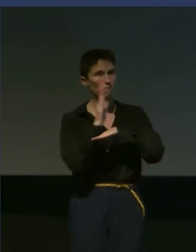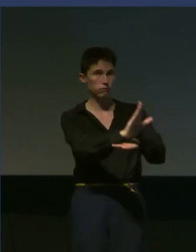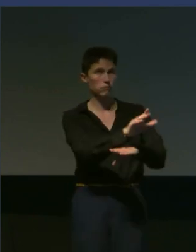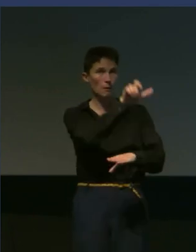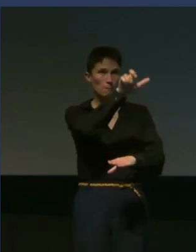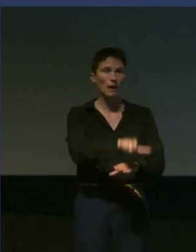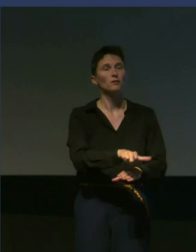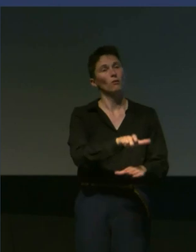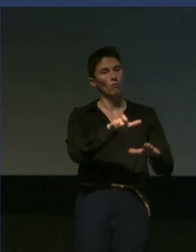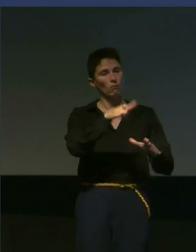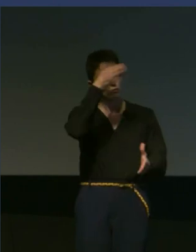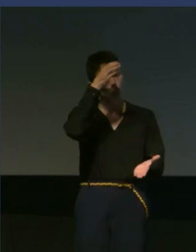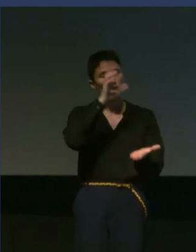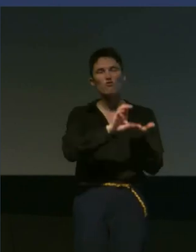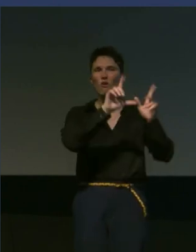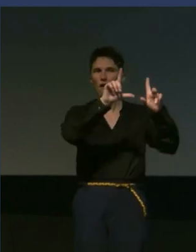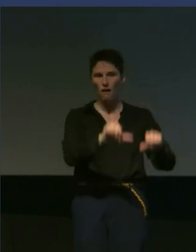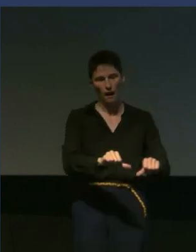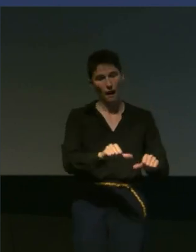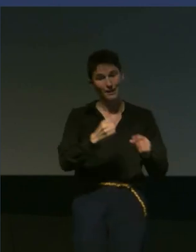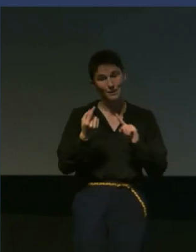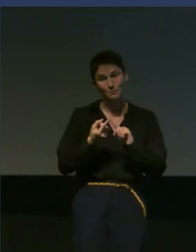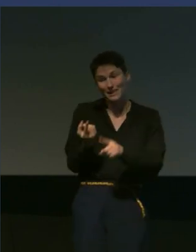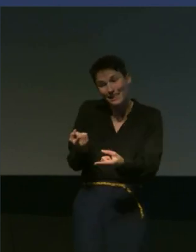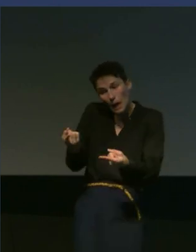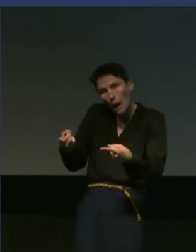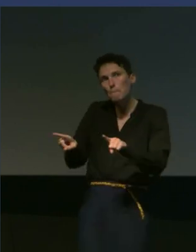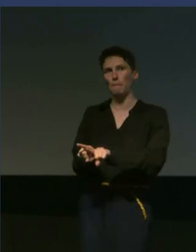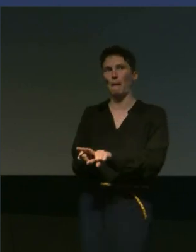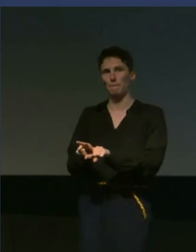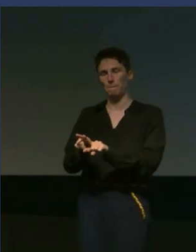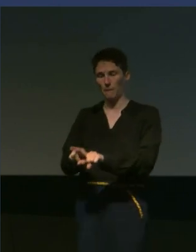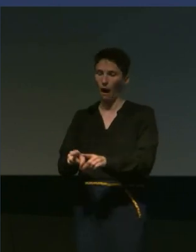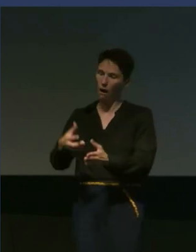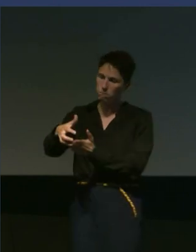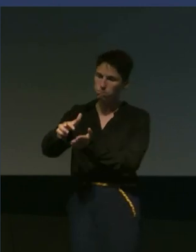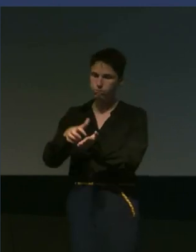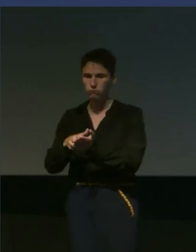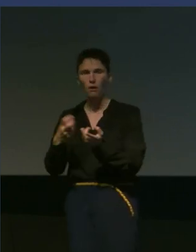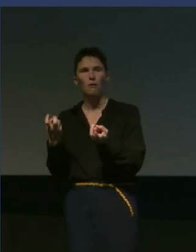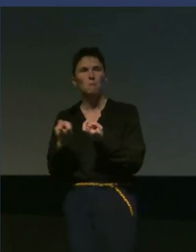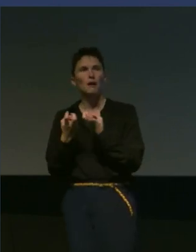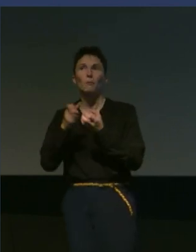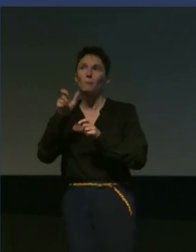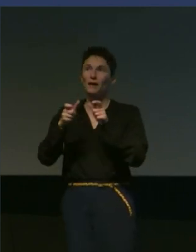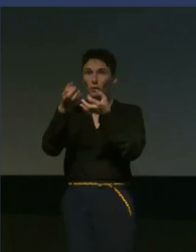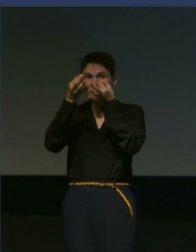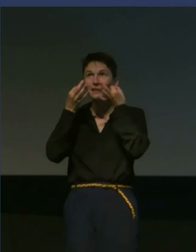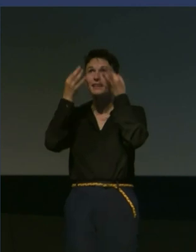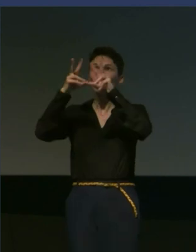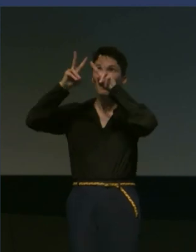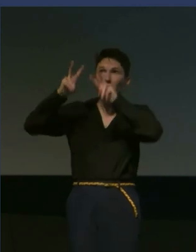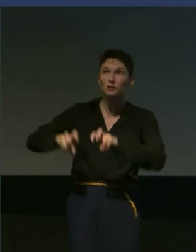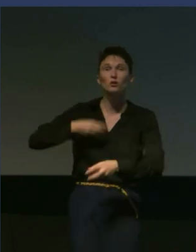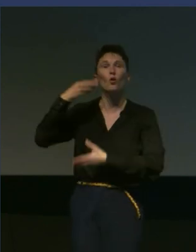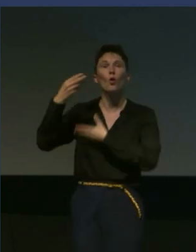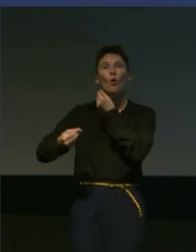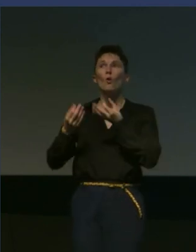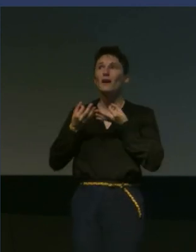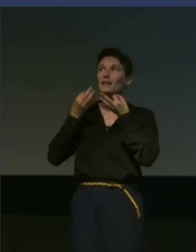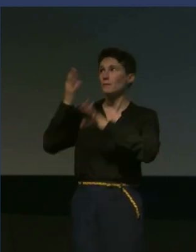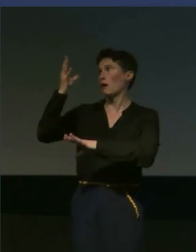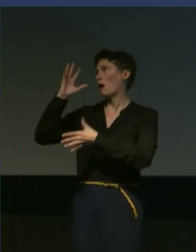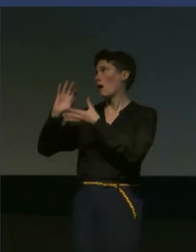master, enfin le doctorat dans la même spécialité que les gens qui l'ont rédigé, donc par exemple des climatologues ou des paléoclimatologues ou